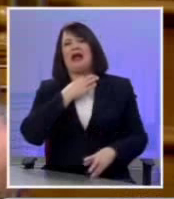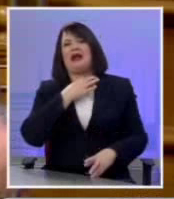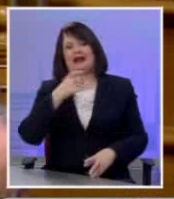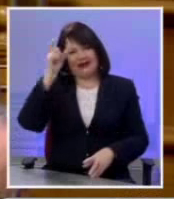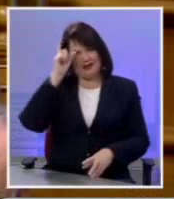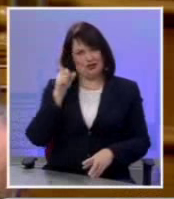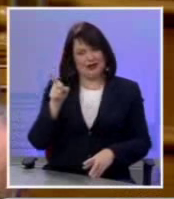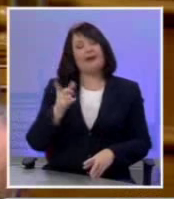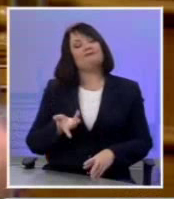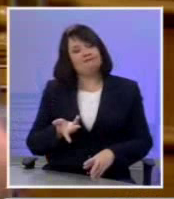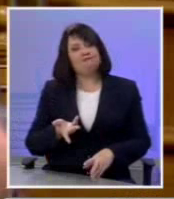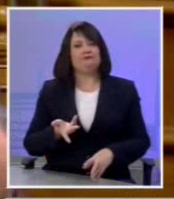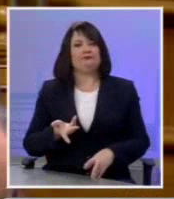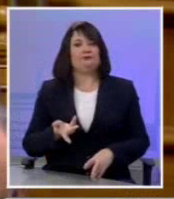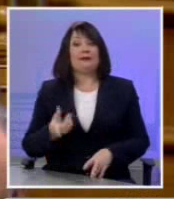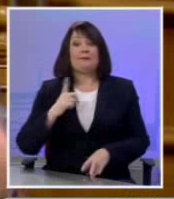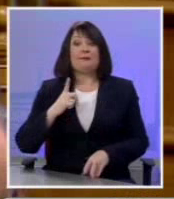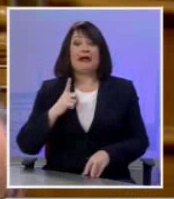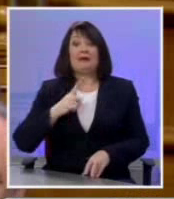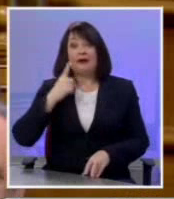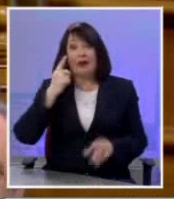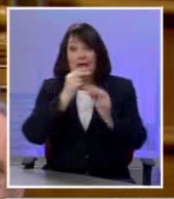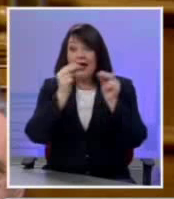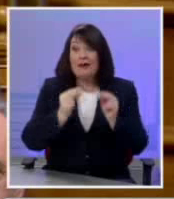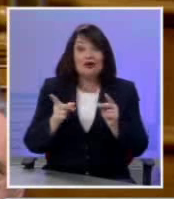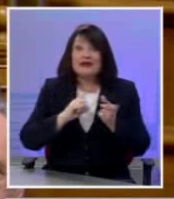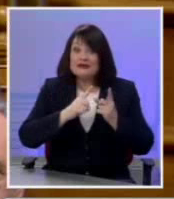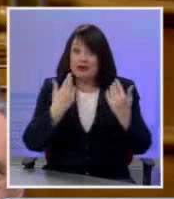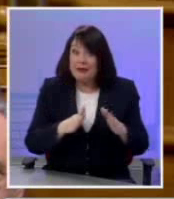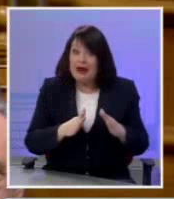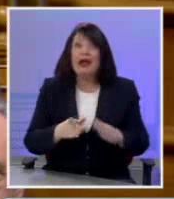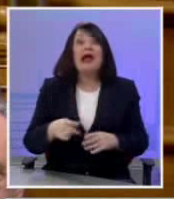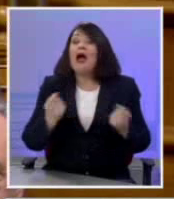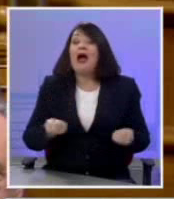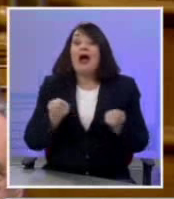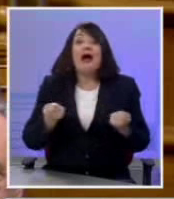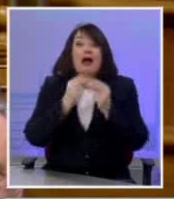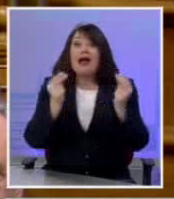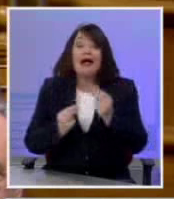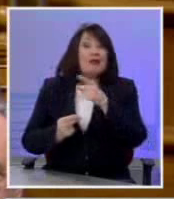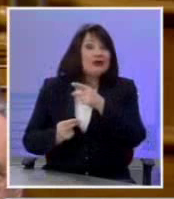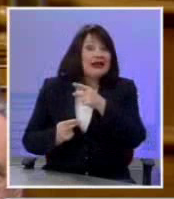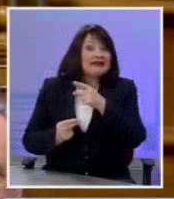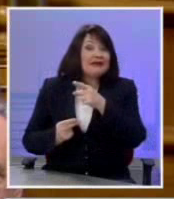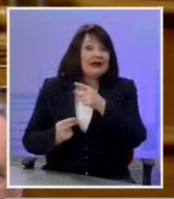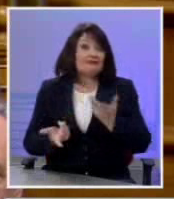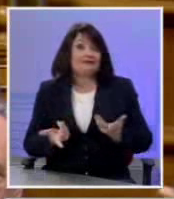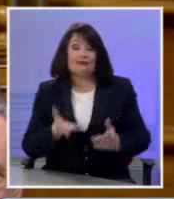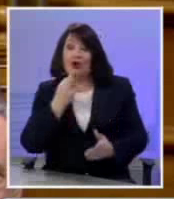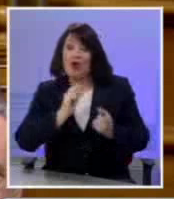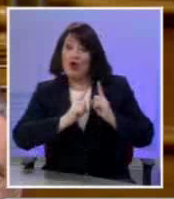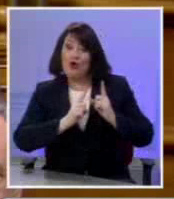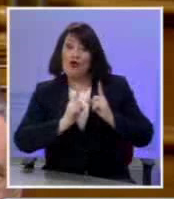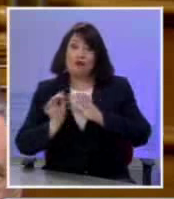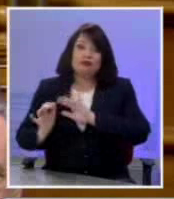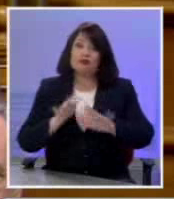Τουρκία. Αναμένουμε όμως να δούμε και τα αποτελέσματα αυτής της συμφωνίας. Διότι υποτίθεται ότι αυτή η συμφωνία έγινε για να μειωθούν οι